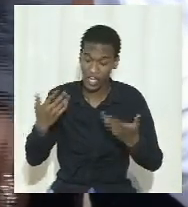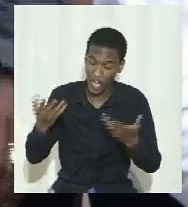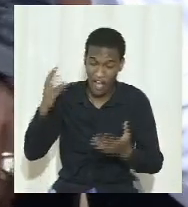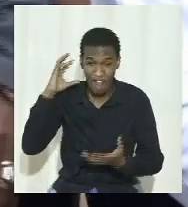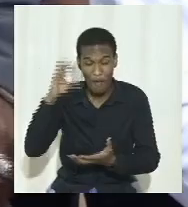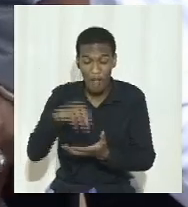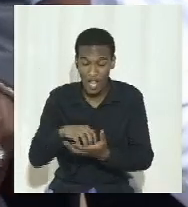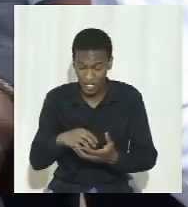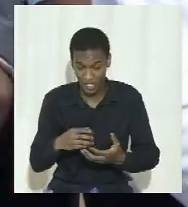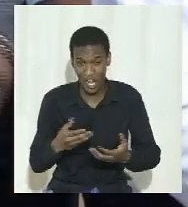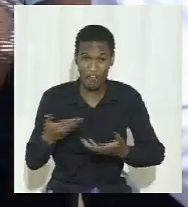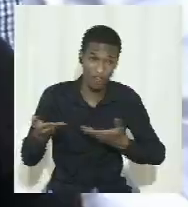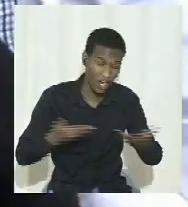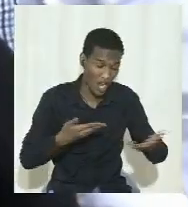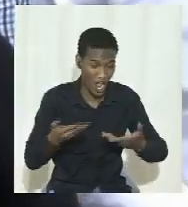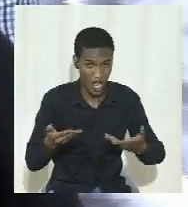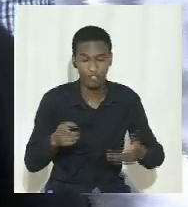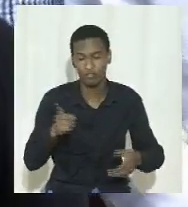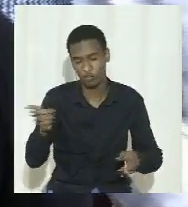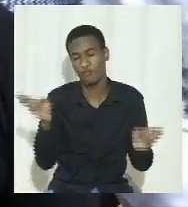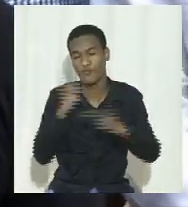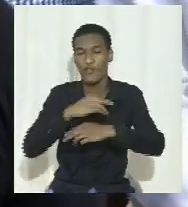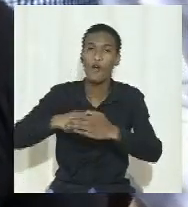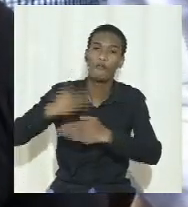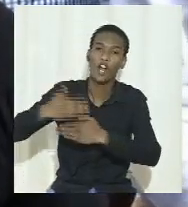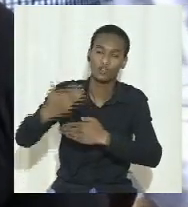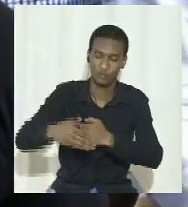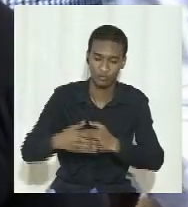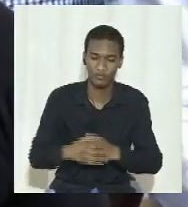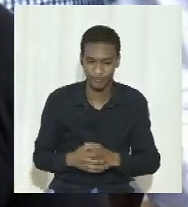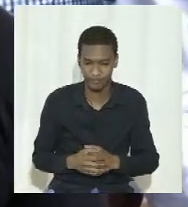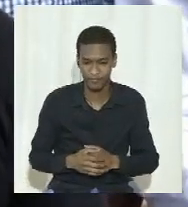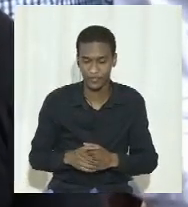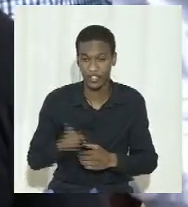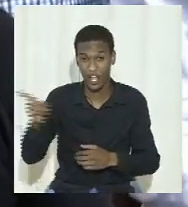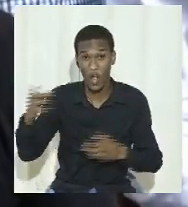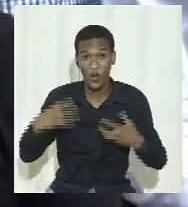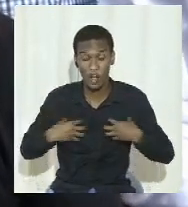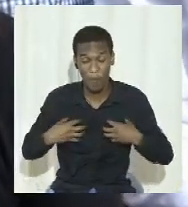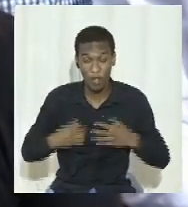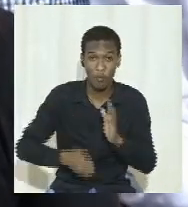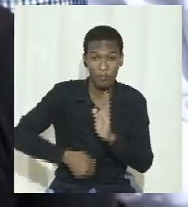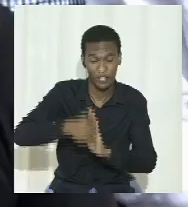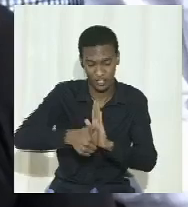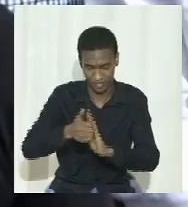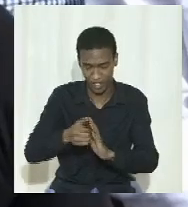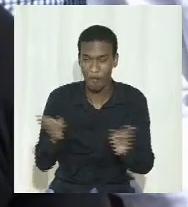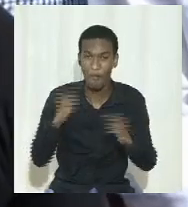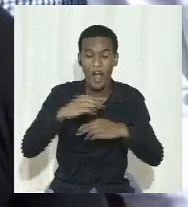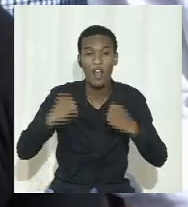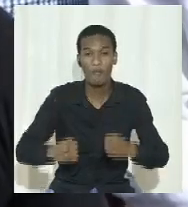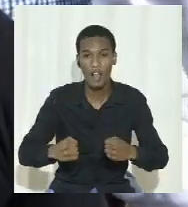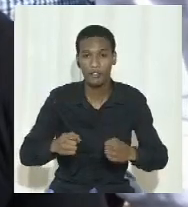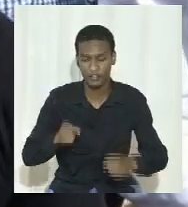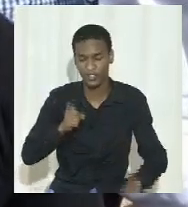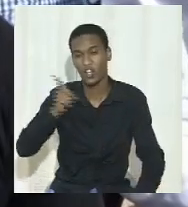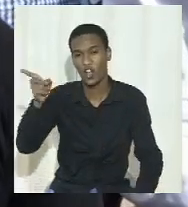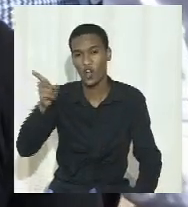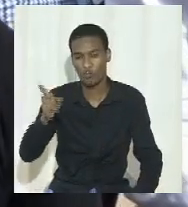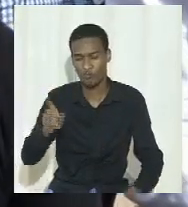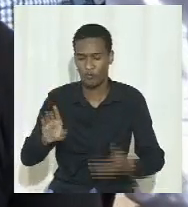makany amin'ny fandrosoana. No hamafisana matao ministra nandisan'ny fandalovana ihany koa ny fanamafisana ny